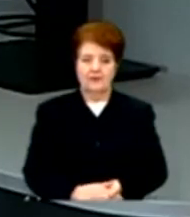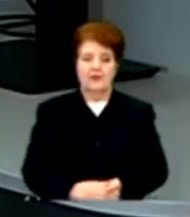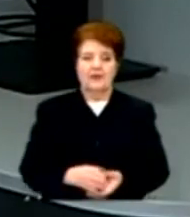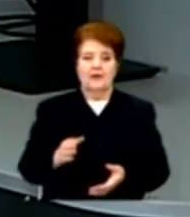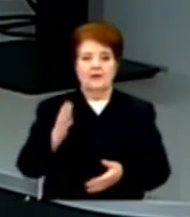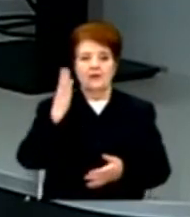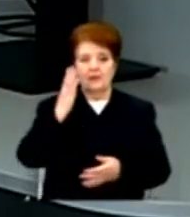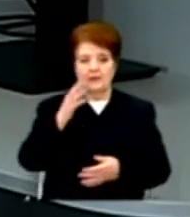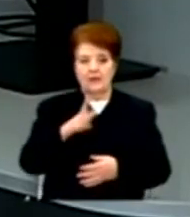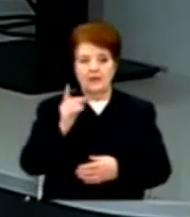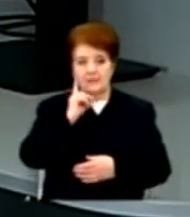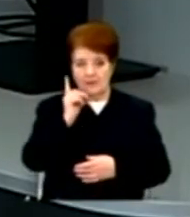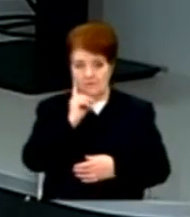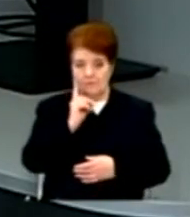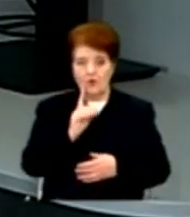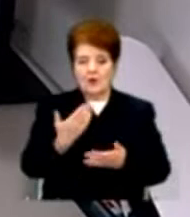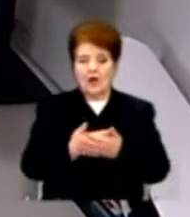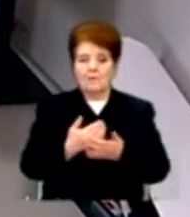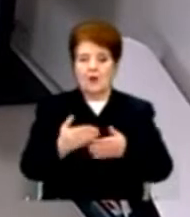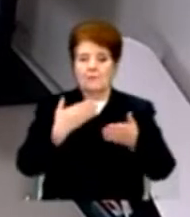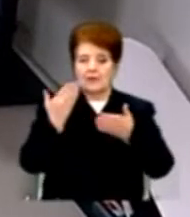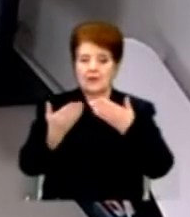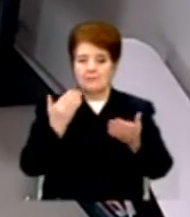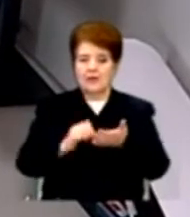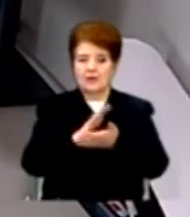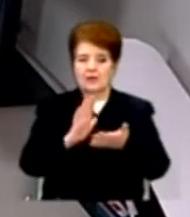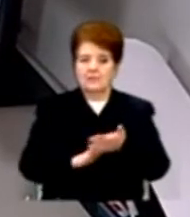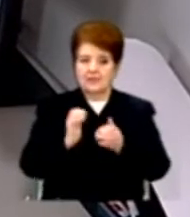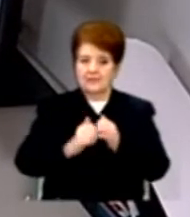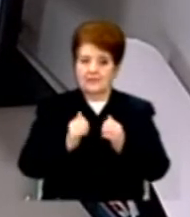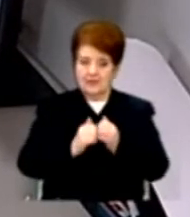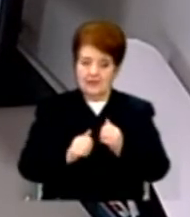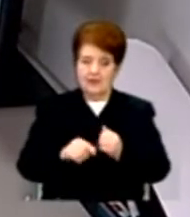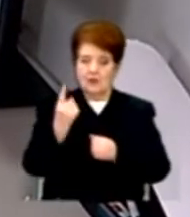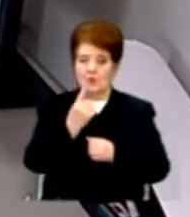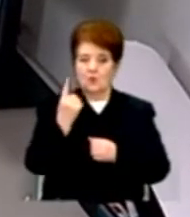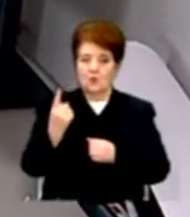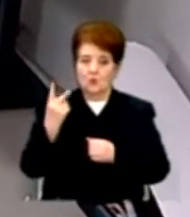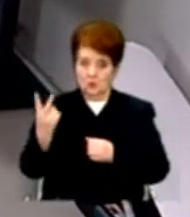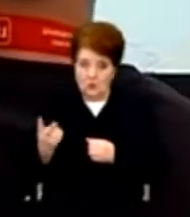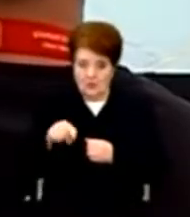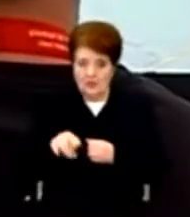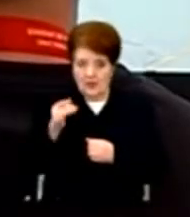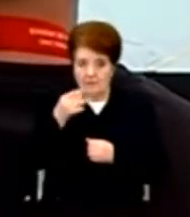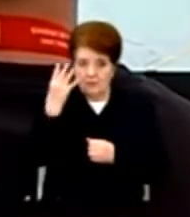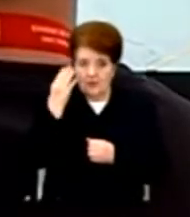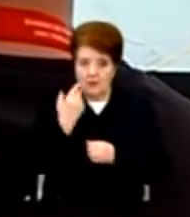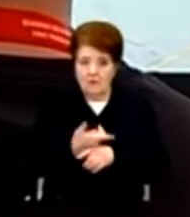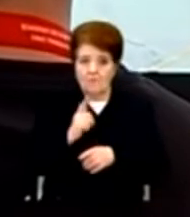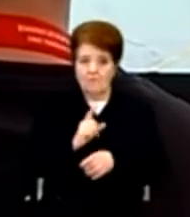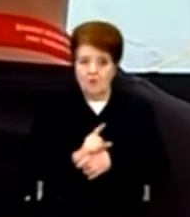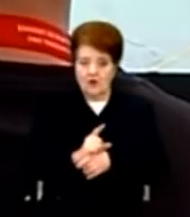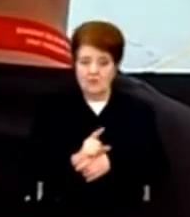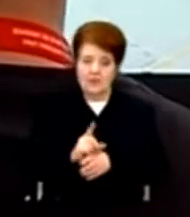Inconștienți la telefon, aproape jumătate din apelurile înregistrate zilnic de operatorii 112 din Republica Moldova sunt false